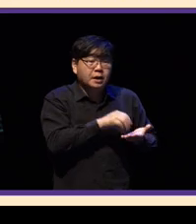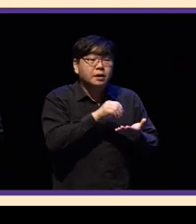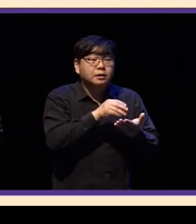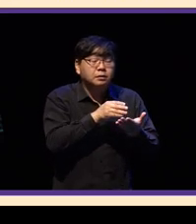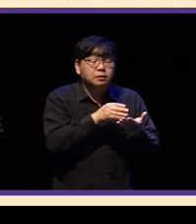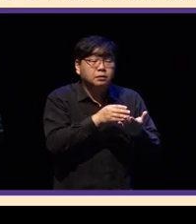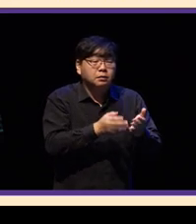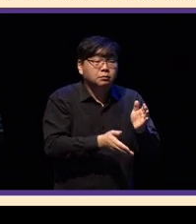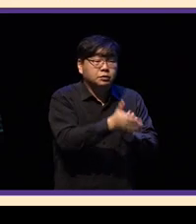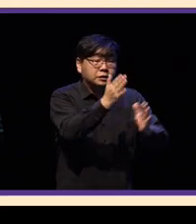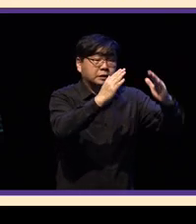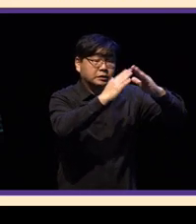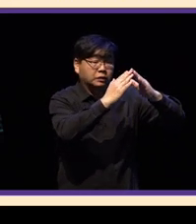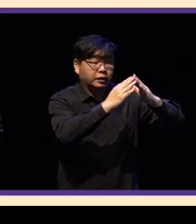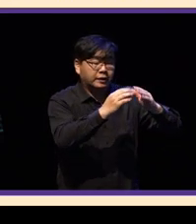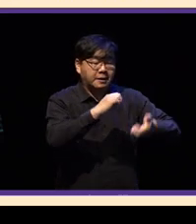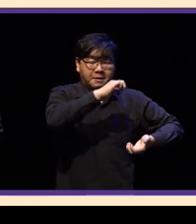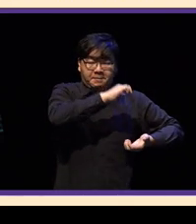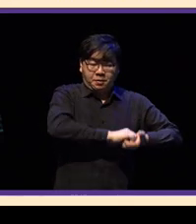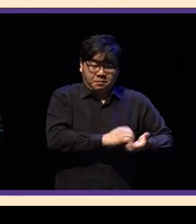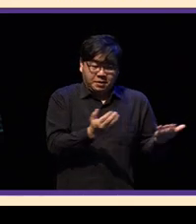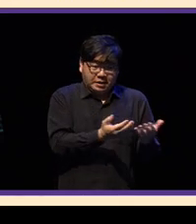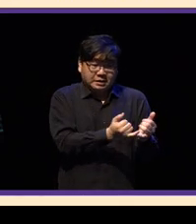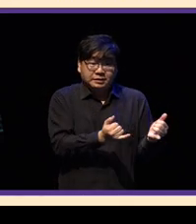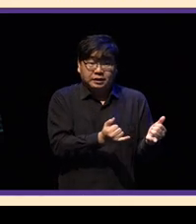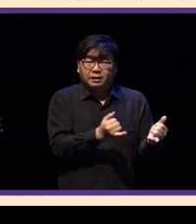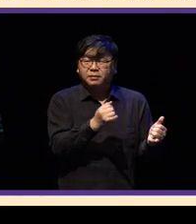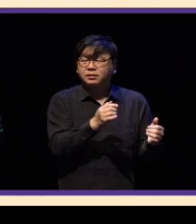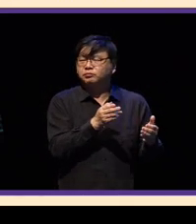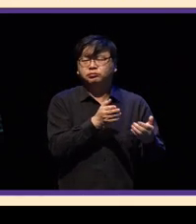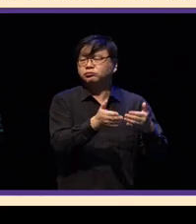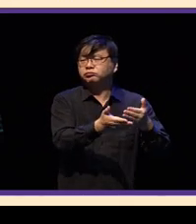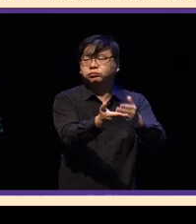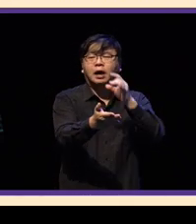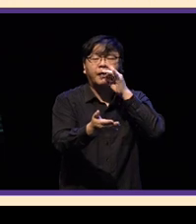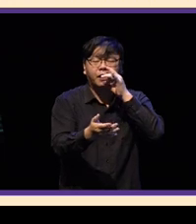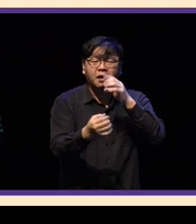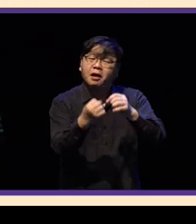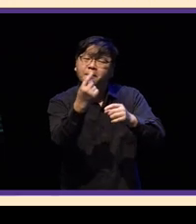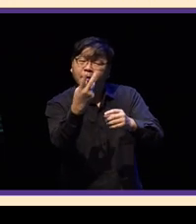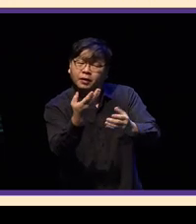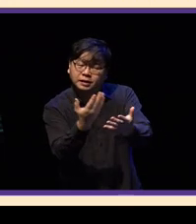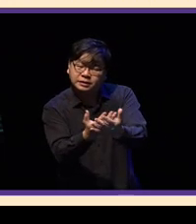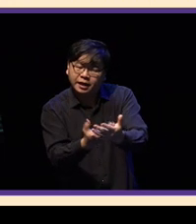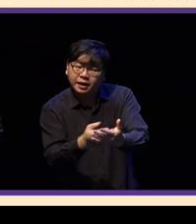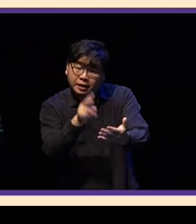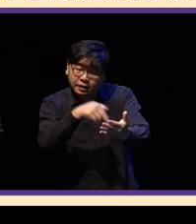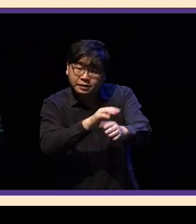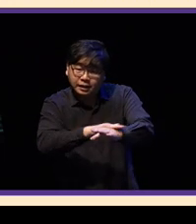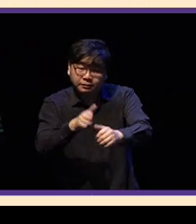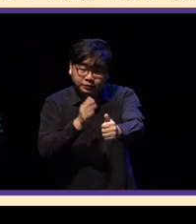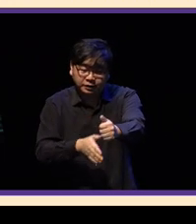몇 가지 저희가 통상적으로 하는 부 적격 자격이 있습니다. 이거는 서류로 보셔도 되실 것 같습니다.